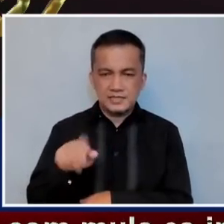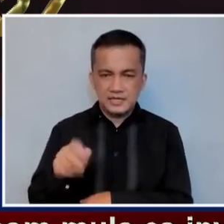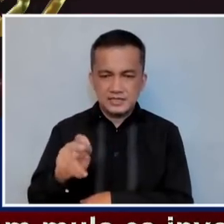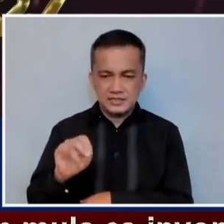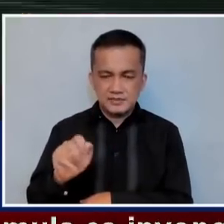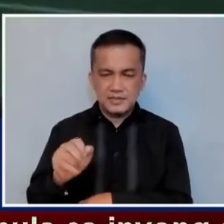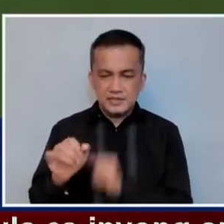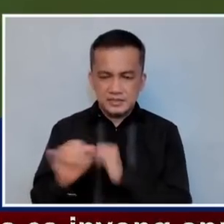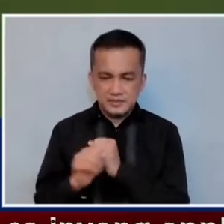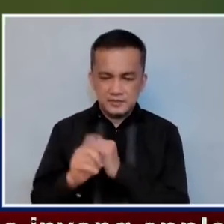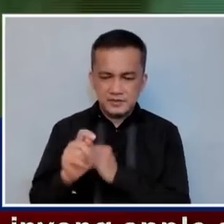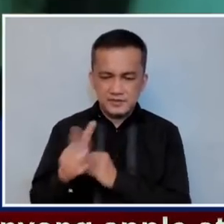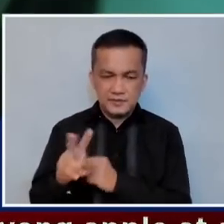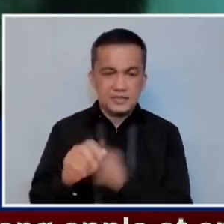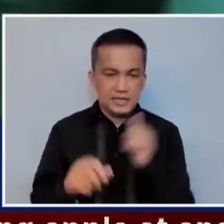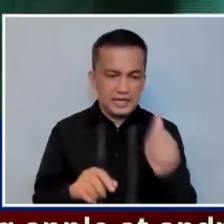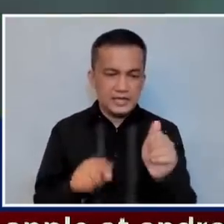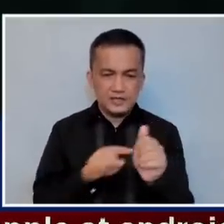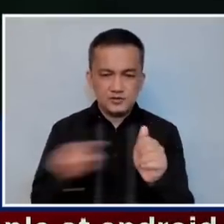at A to Z.